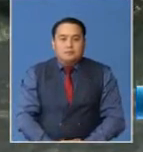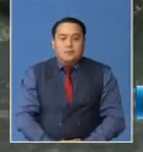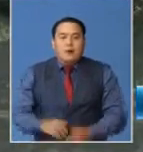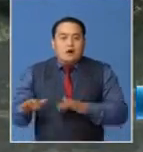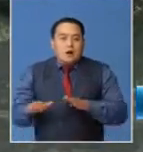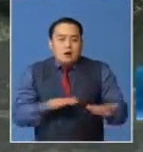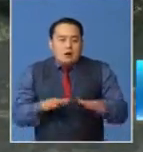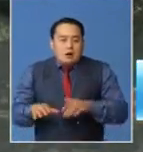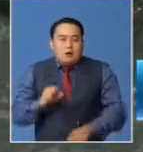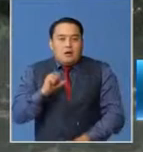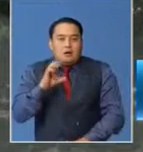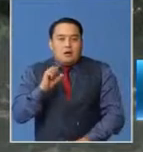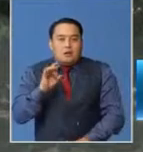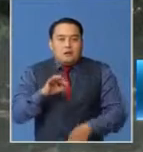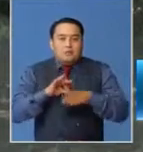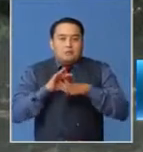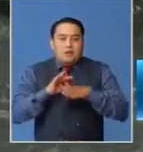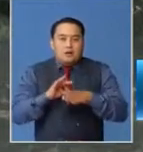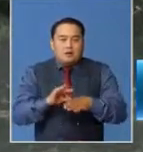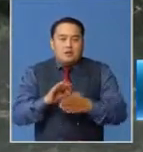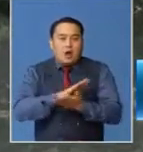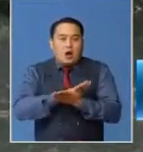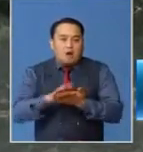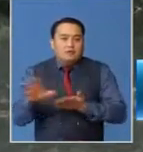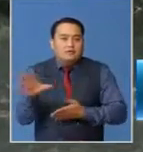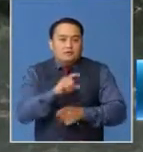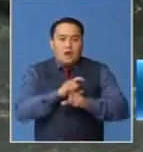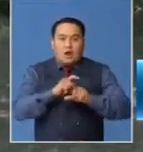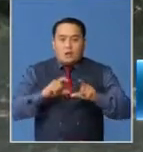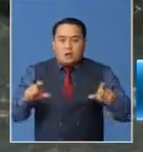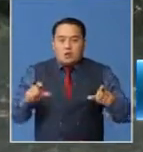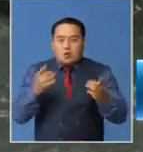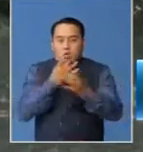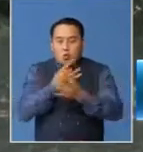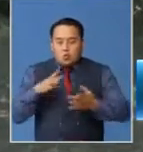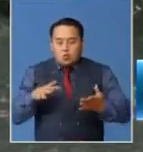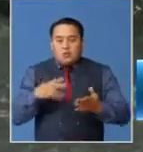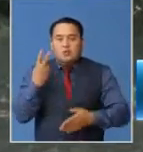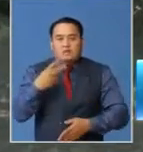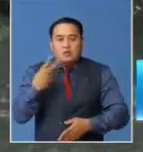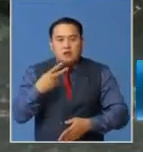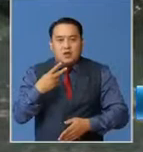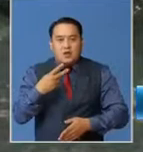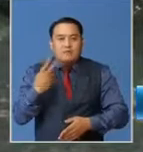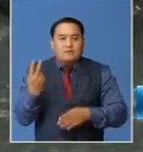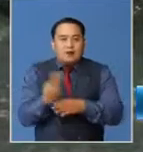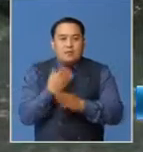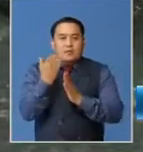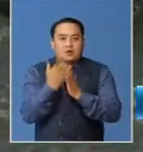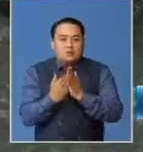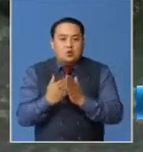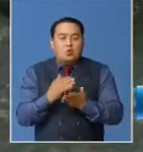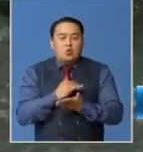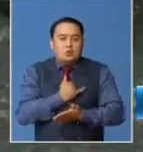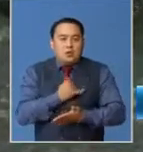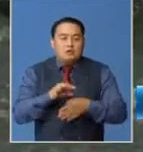Акция «Асар» пройдет в 3 этапа. В первом мы планируем очистить все объекты культуры. Всего в городе их более 20. Вторым по списку у нас идет уборка